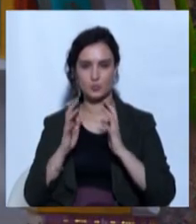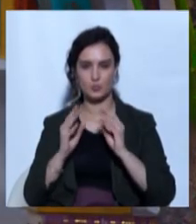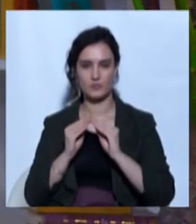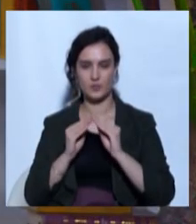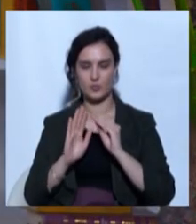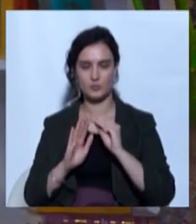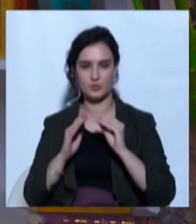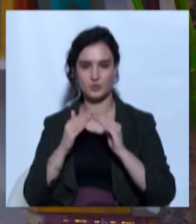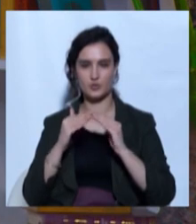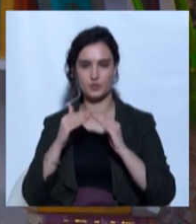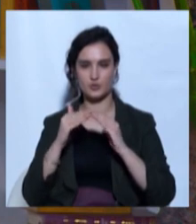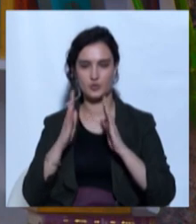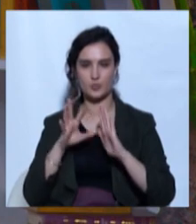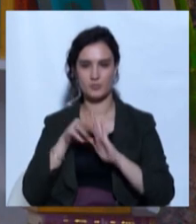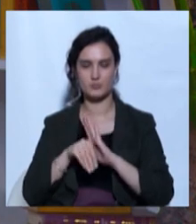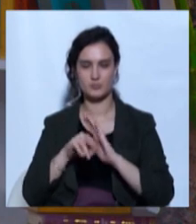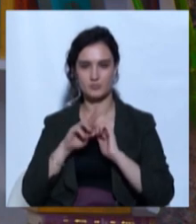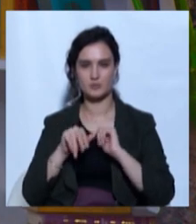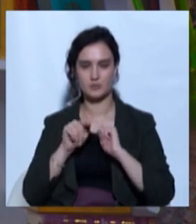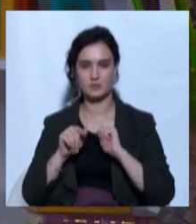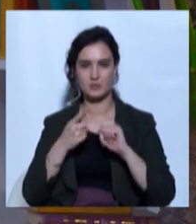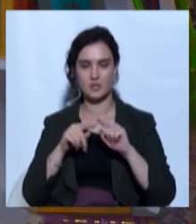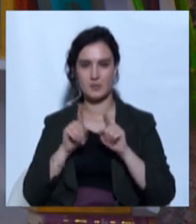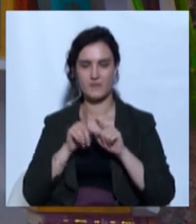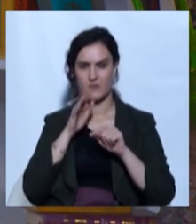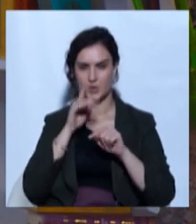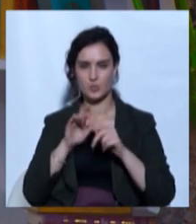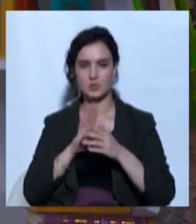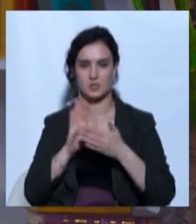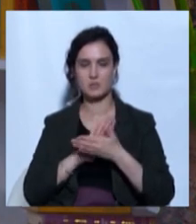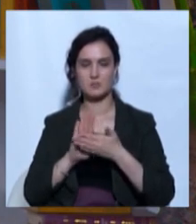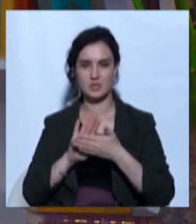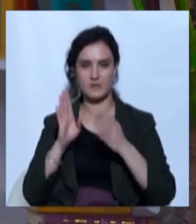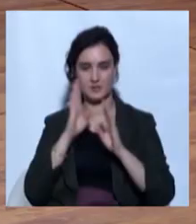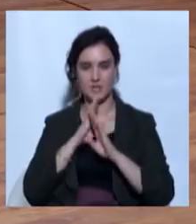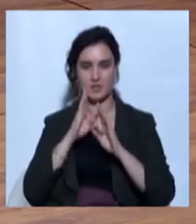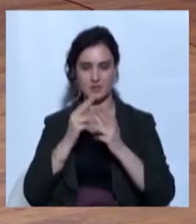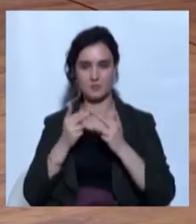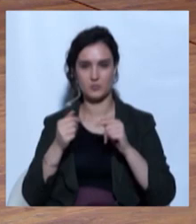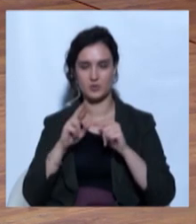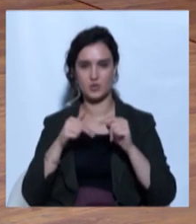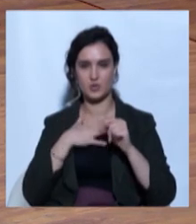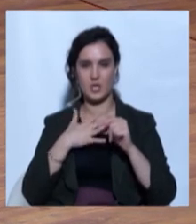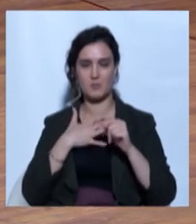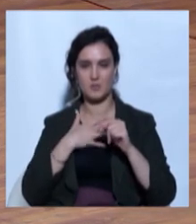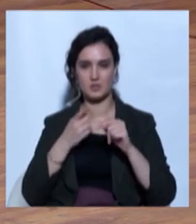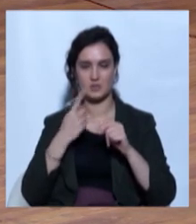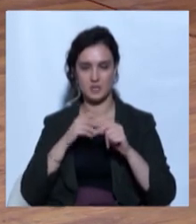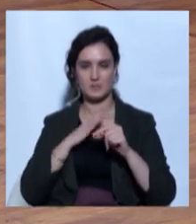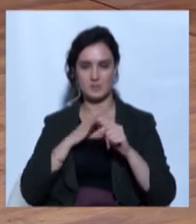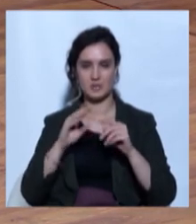უზრუნველყოფს შენობებში და ამავე დროს წმინდავს, რა თქმა უნდა, ჰაერს და ჟანგბადით